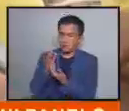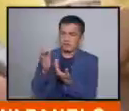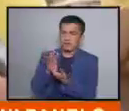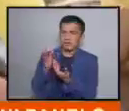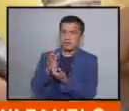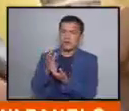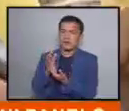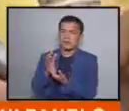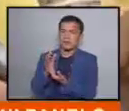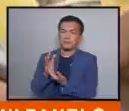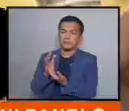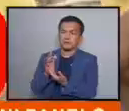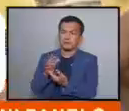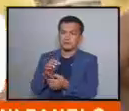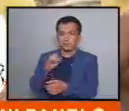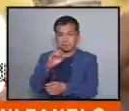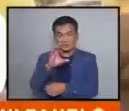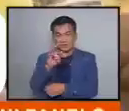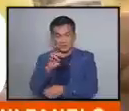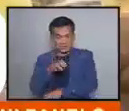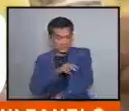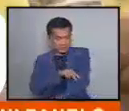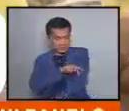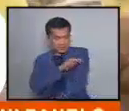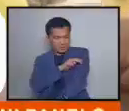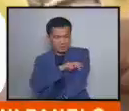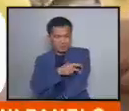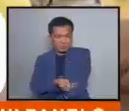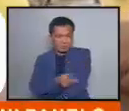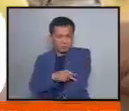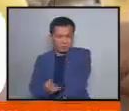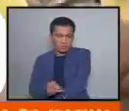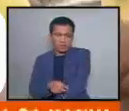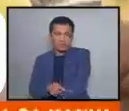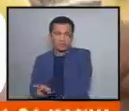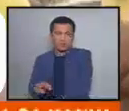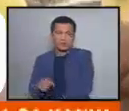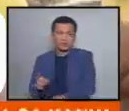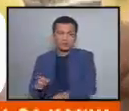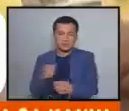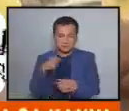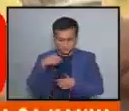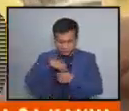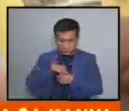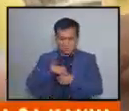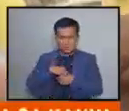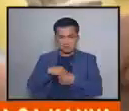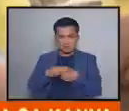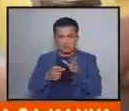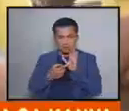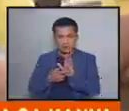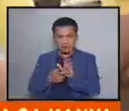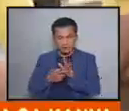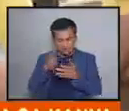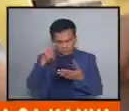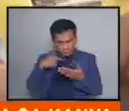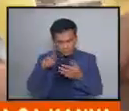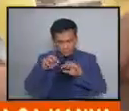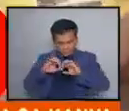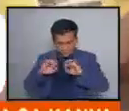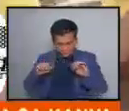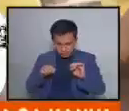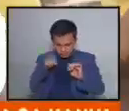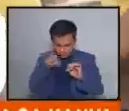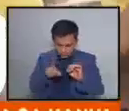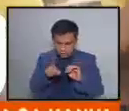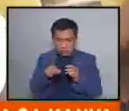mga kaliskis, yung scales niya, nalalagas po siya. And then yung po kanyang mga internal manifestation, upon dissecting po dun